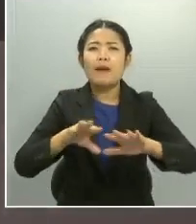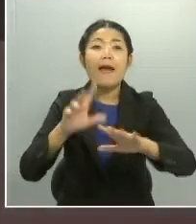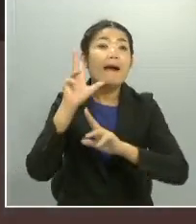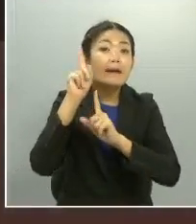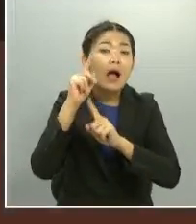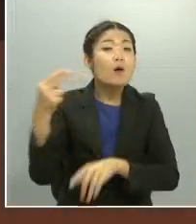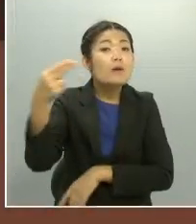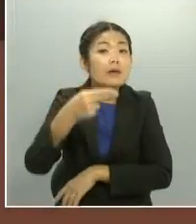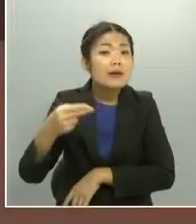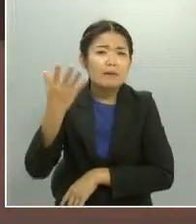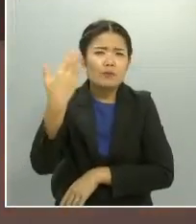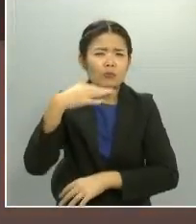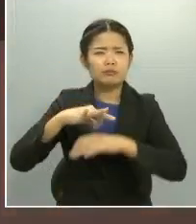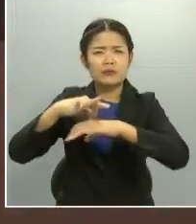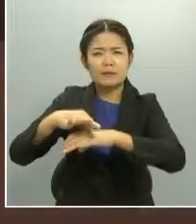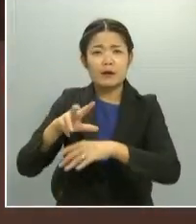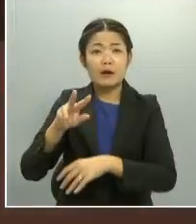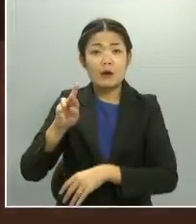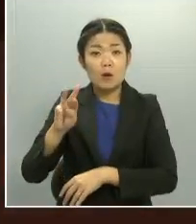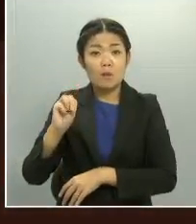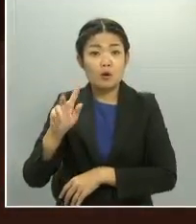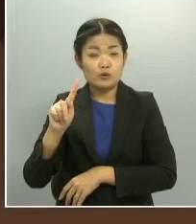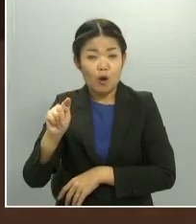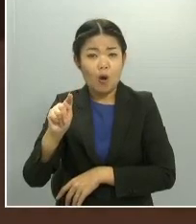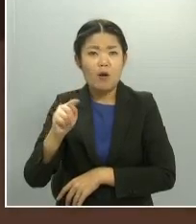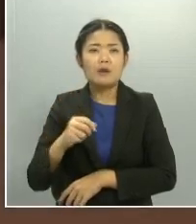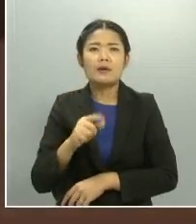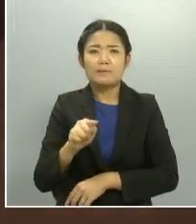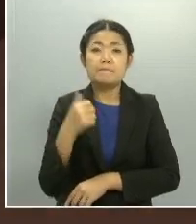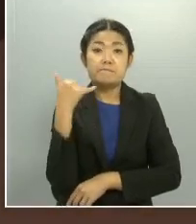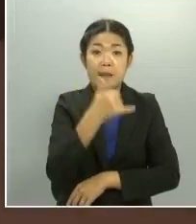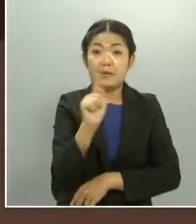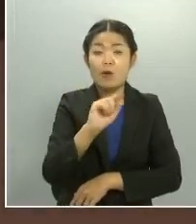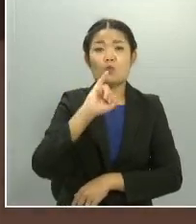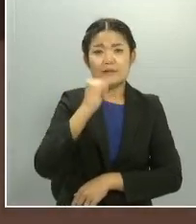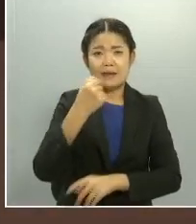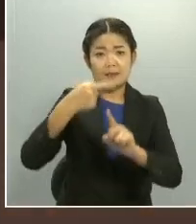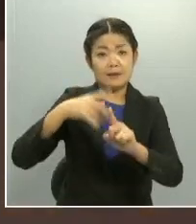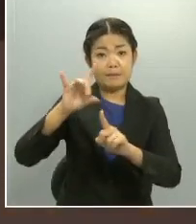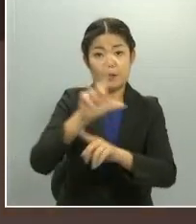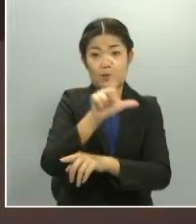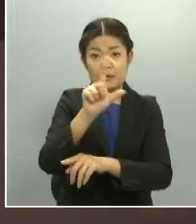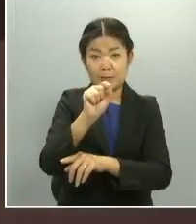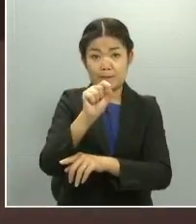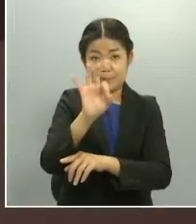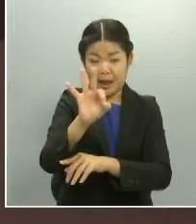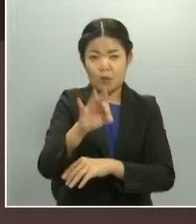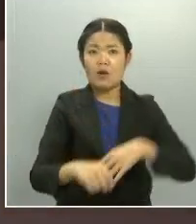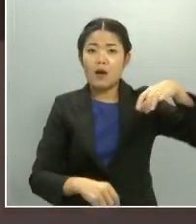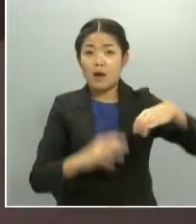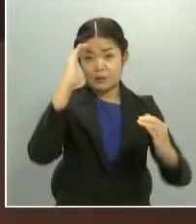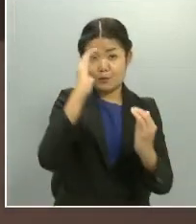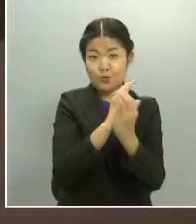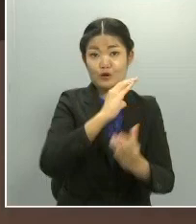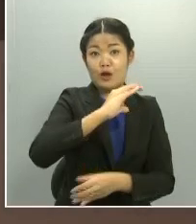หลานอดีตรัฐมนตรีเนี่ยจะไปรับทราบข้อกล่าวหาวันจันทร์นี้นะต้นจันทร์ที่ 29สิงหาคมที่โรงพักสนโชคชัยค่ะ